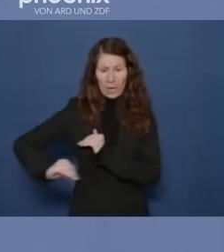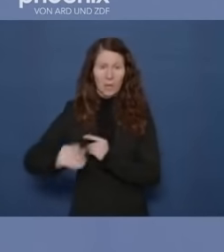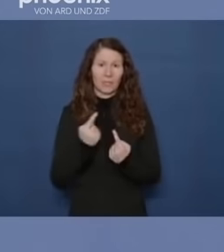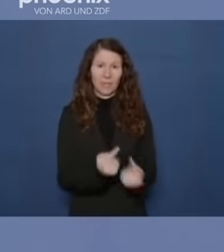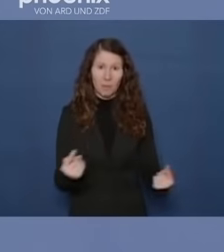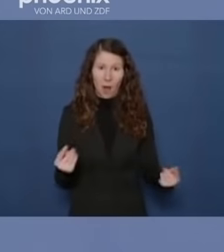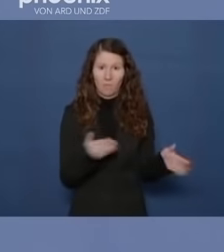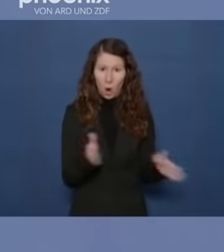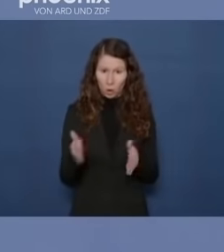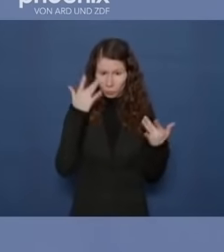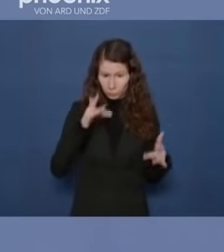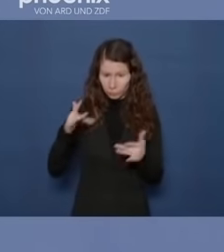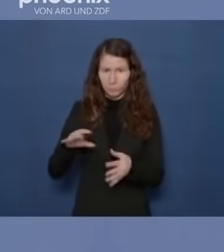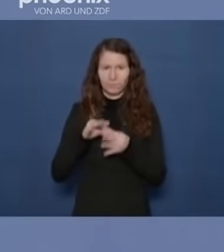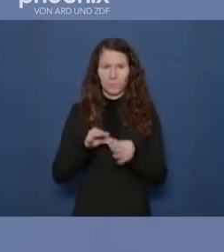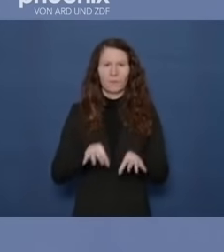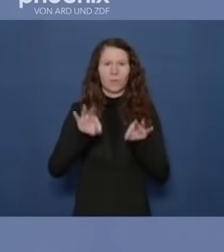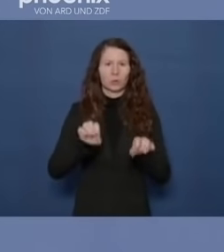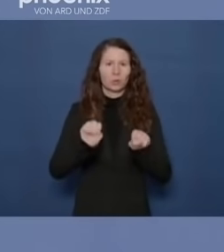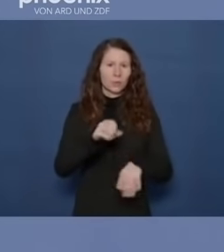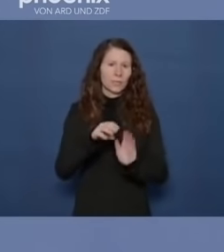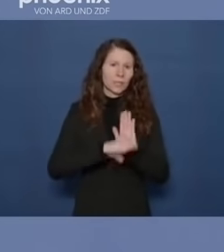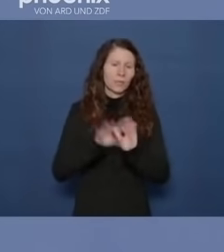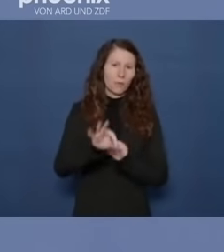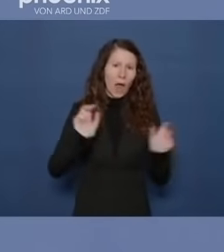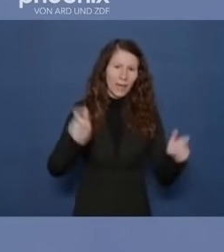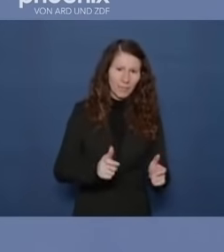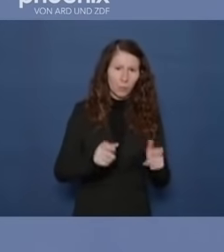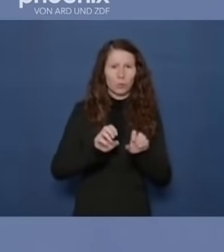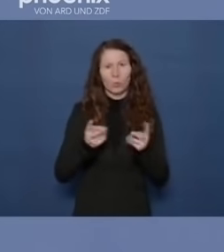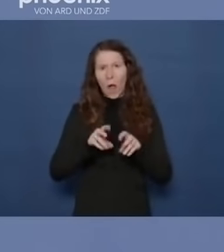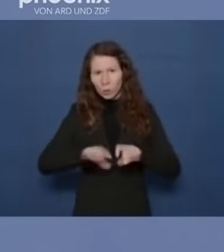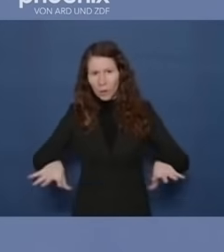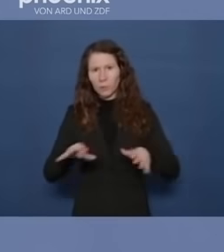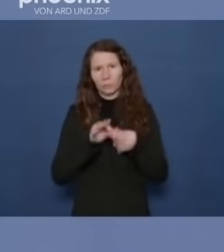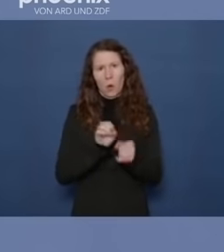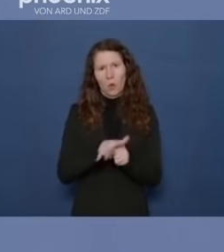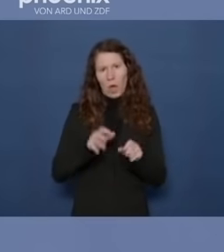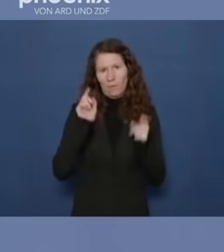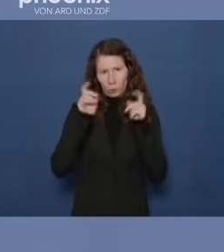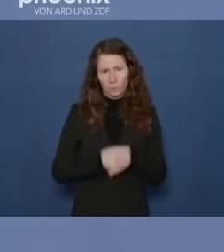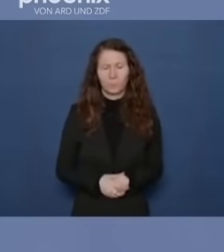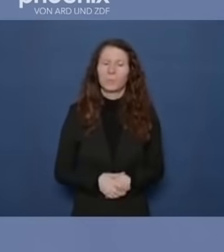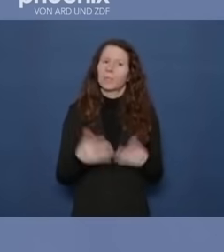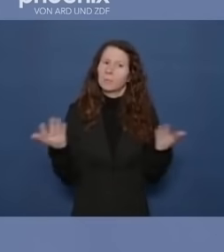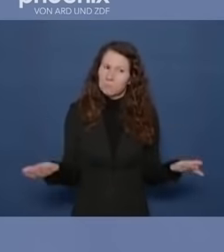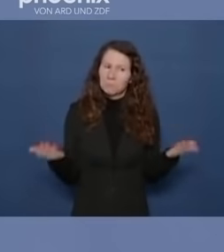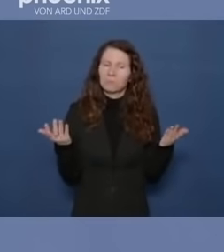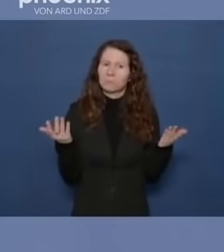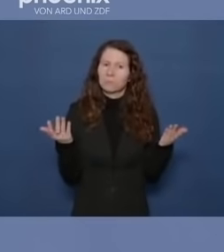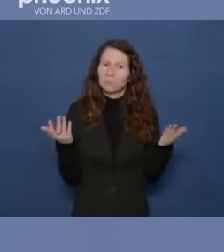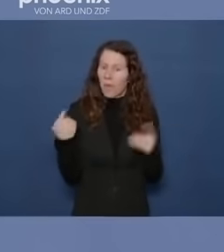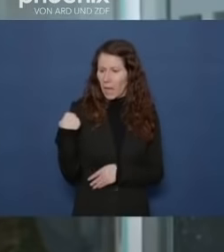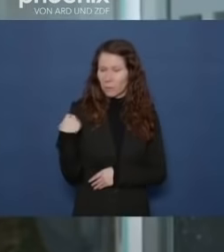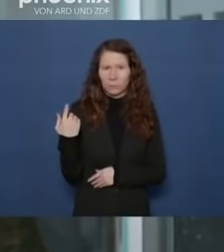des Infektionsschutzgesetzes zur Eindämmung der Ausbreitung des Coronavirus. Noch, und ich denke, das haben auch die